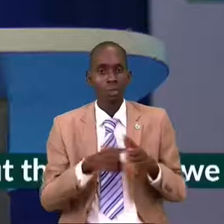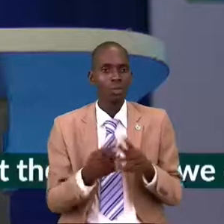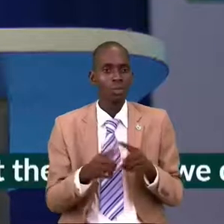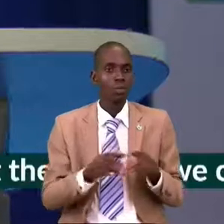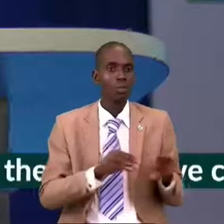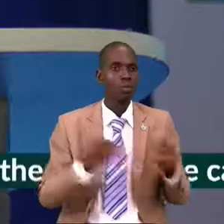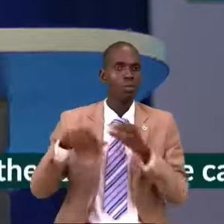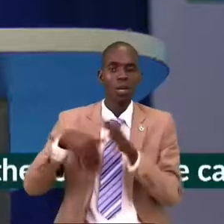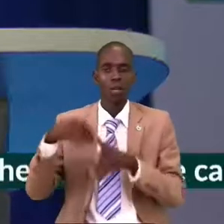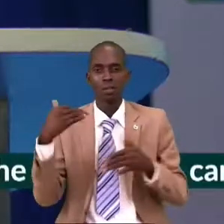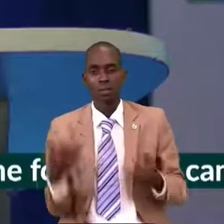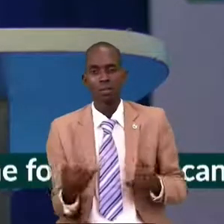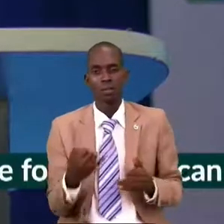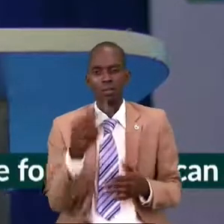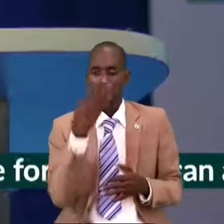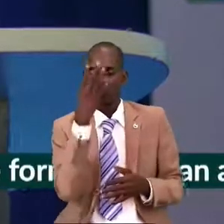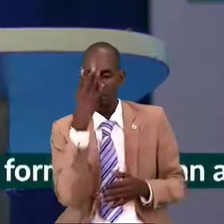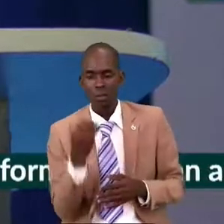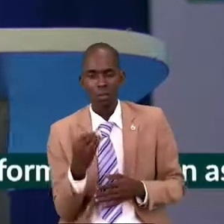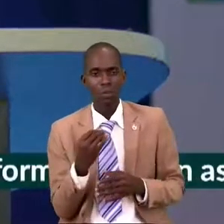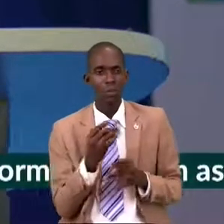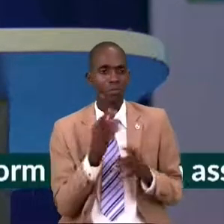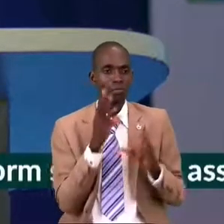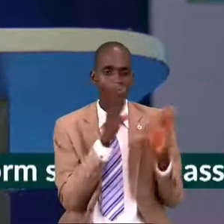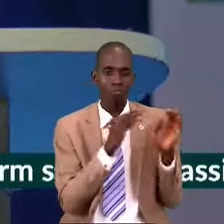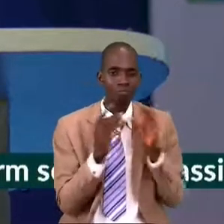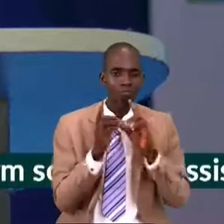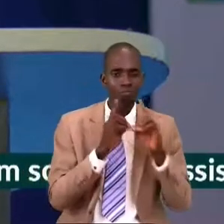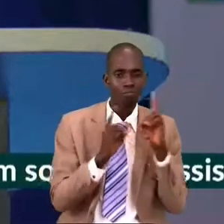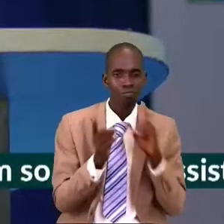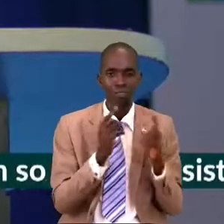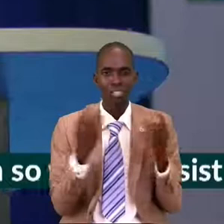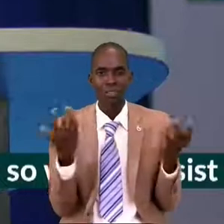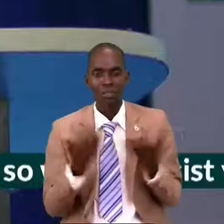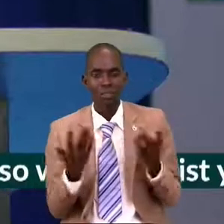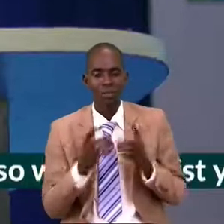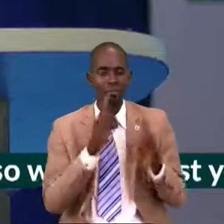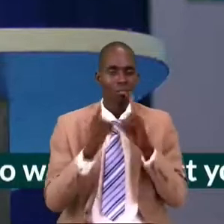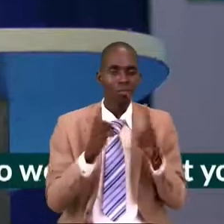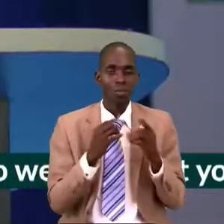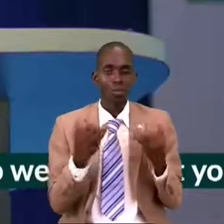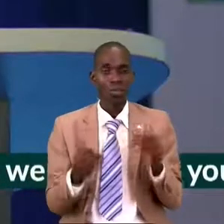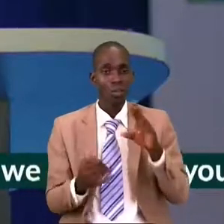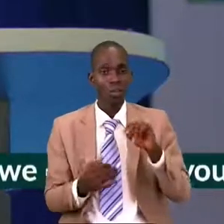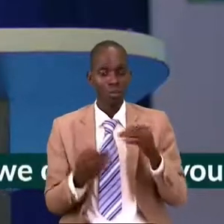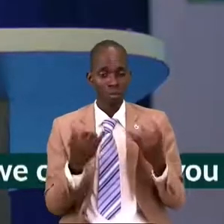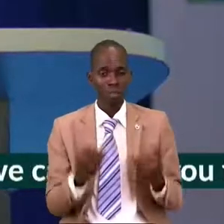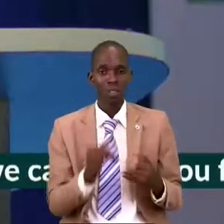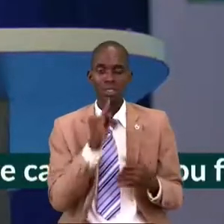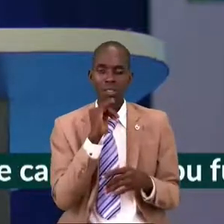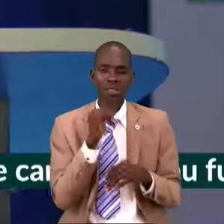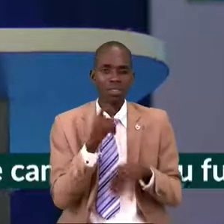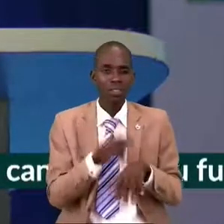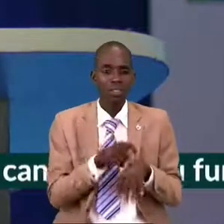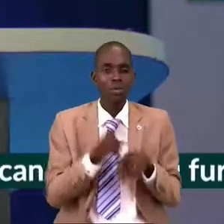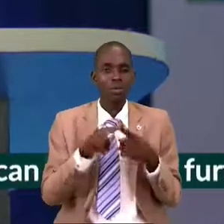c'est le 4 décembre. Ceux qui avaient déjà donné leur vie au Seigneur et ceux qui le font ce soir